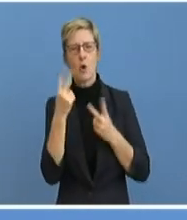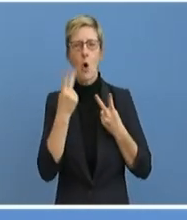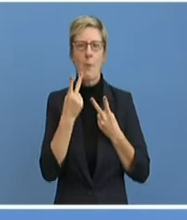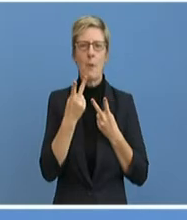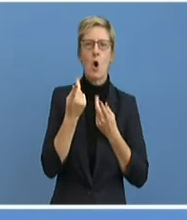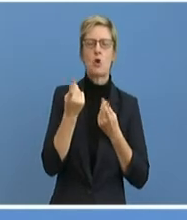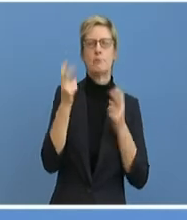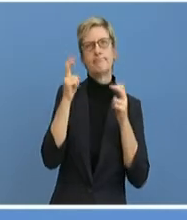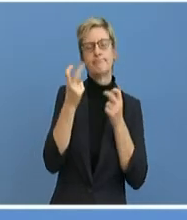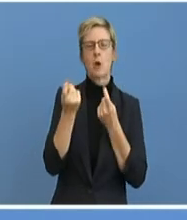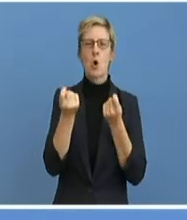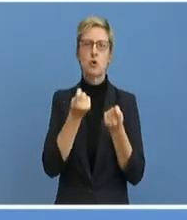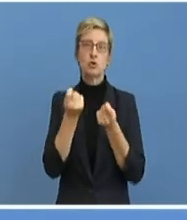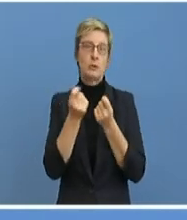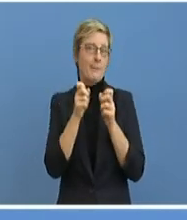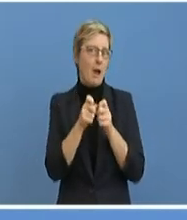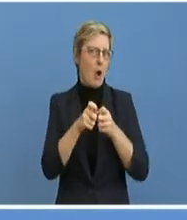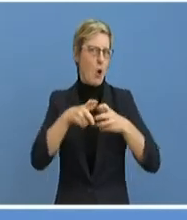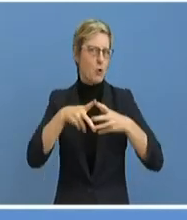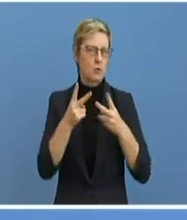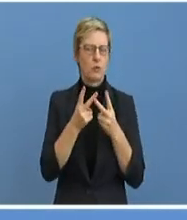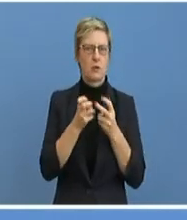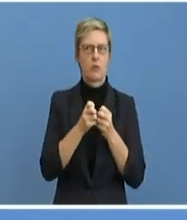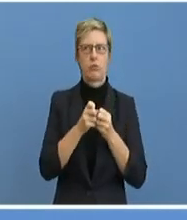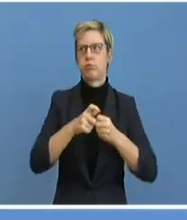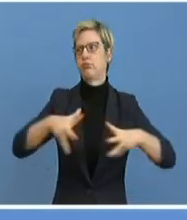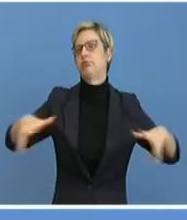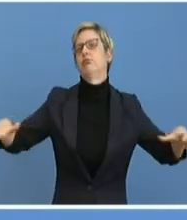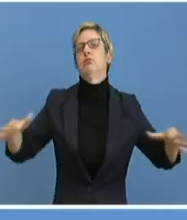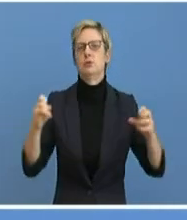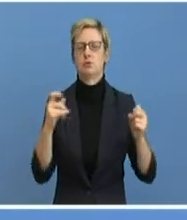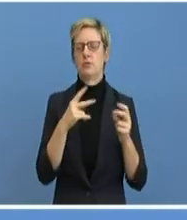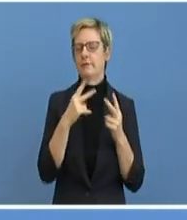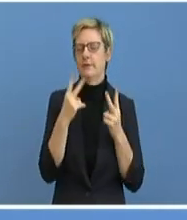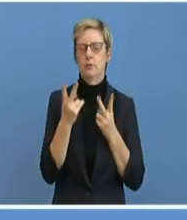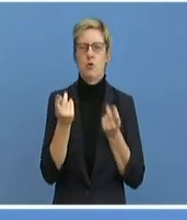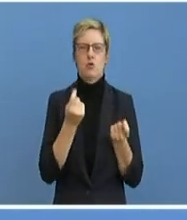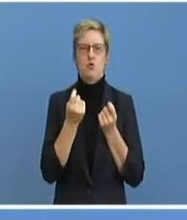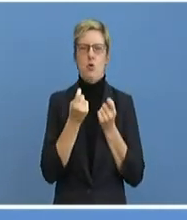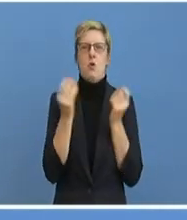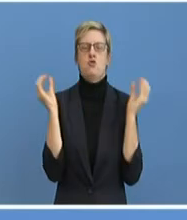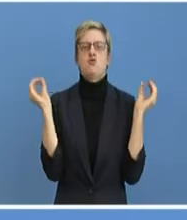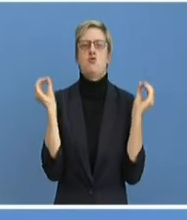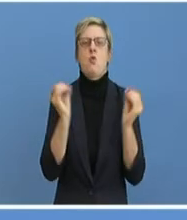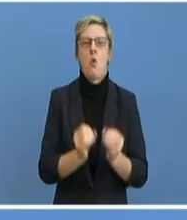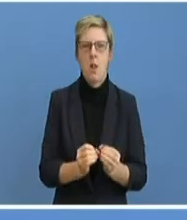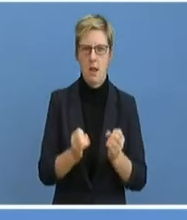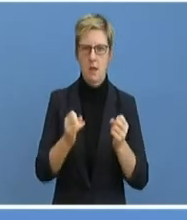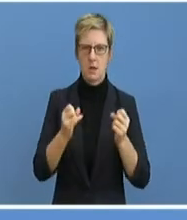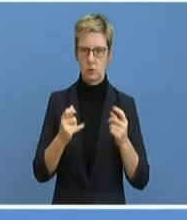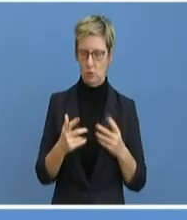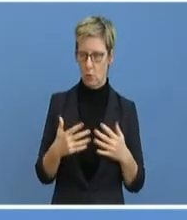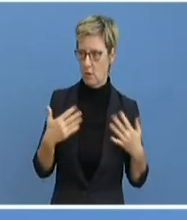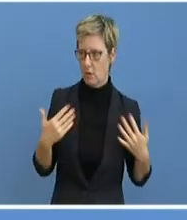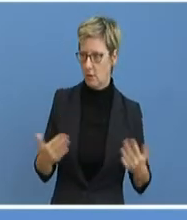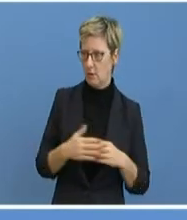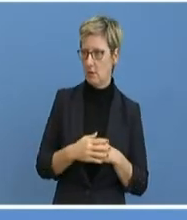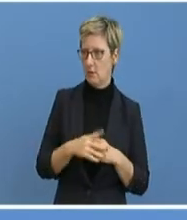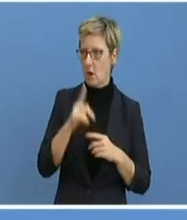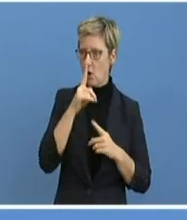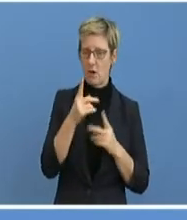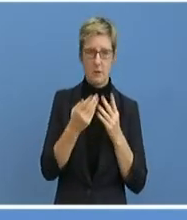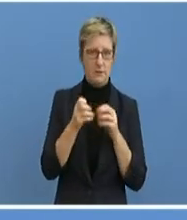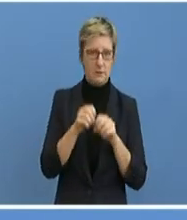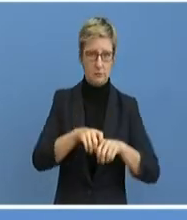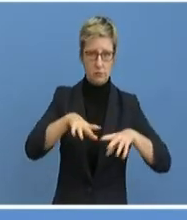nur relativ junge Menschen erreichen, sondern würden sie sich eben in alle Schichten der Bevölkerung wieder hineinfressen mit